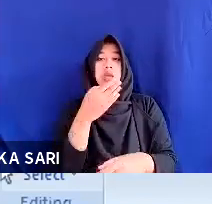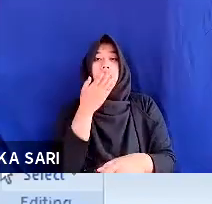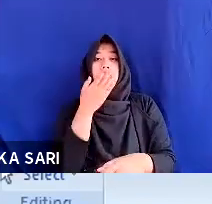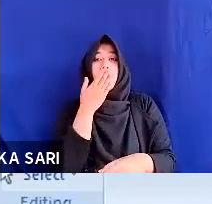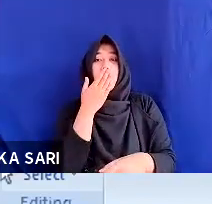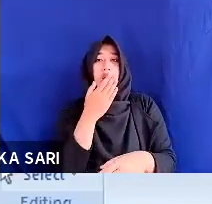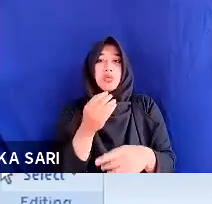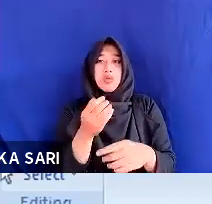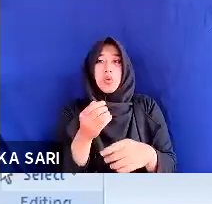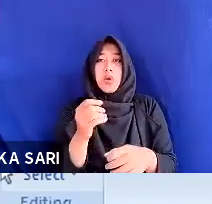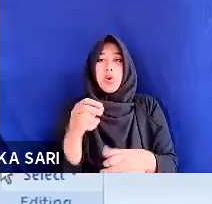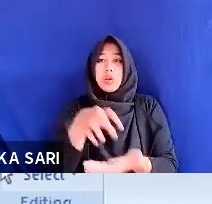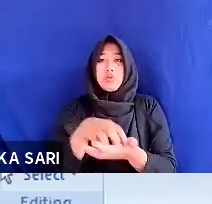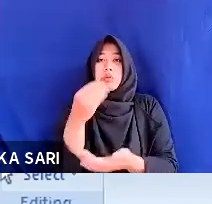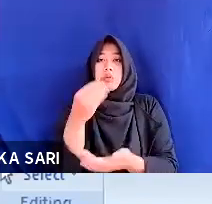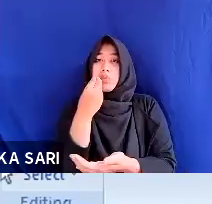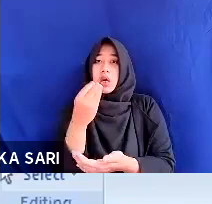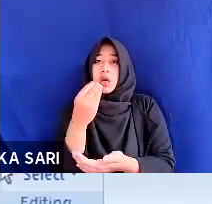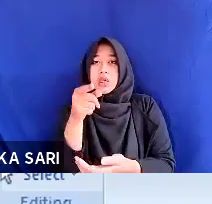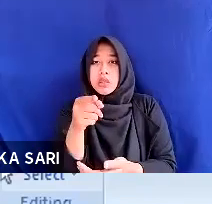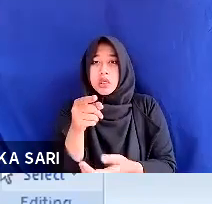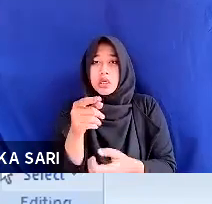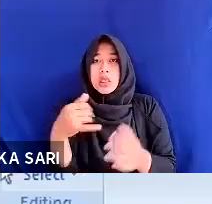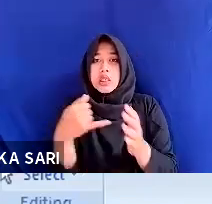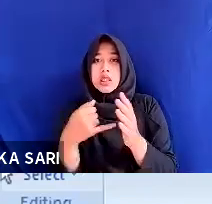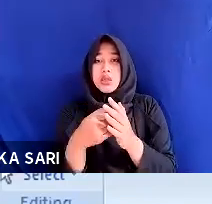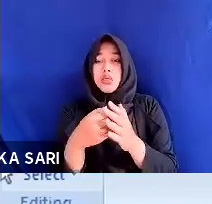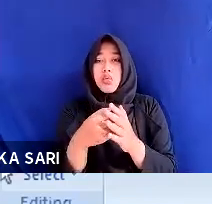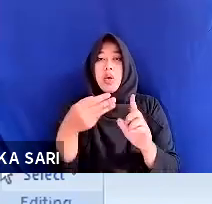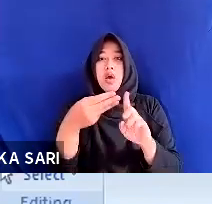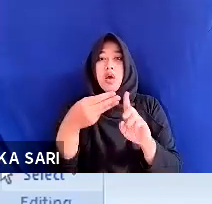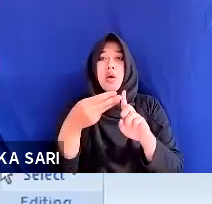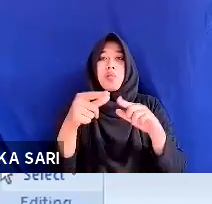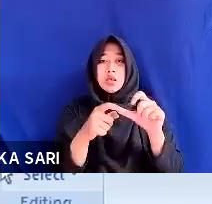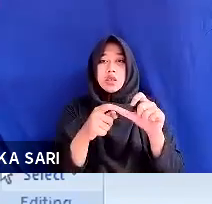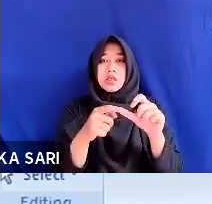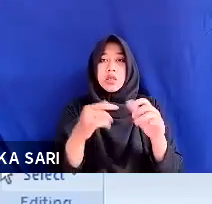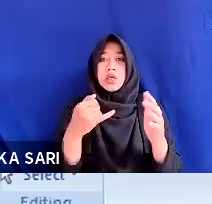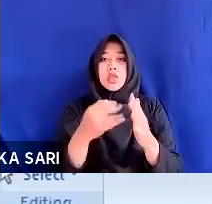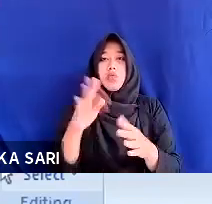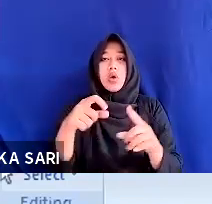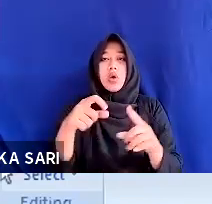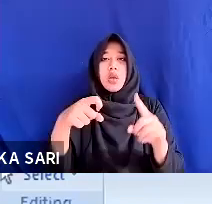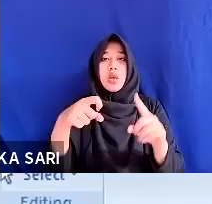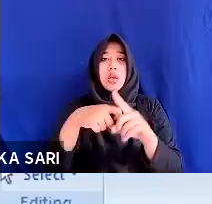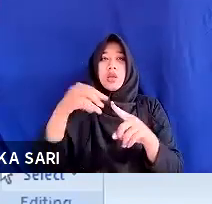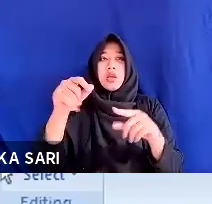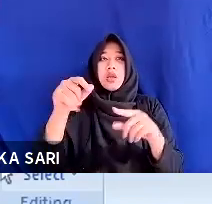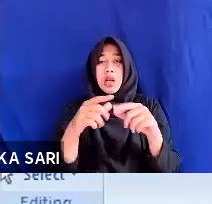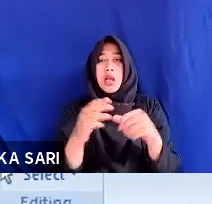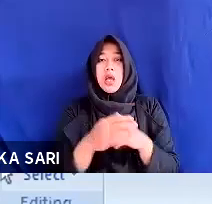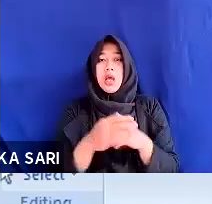beras. Isinya bukan ketela, ubi, tetapi isinya beras. Dan ini yang sebenarnya